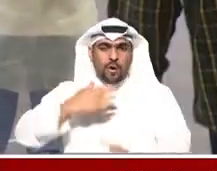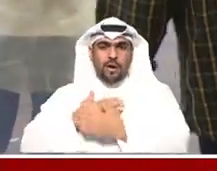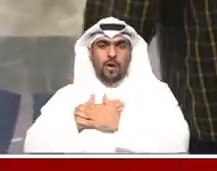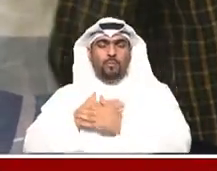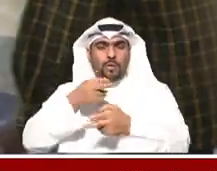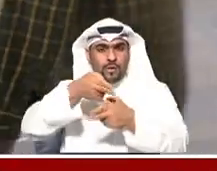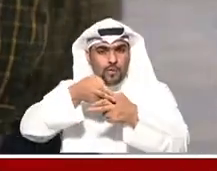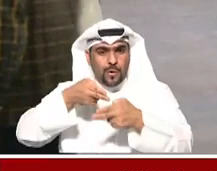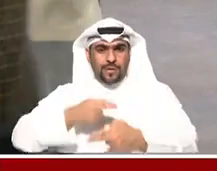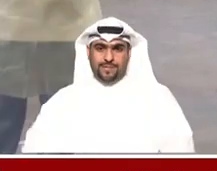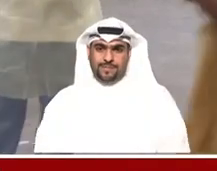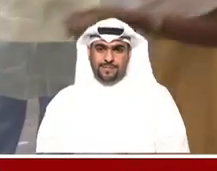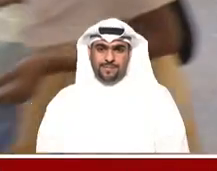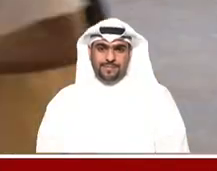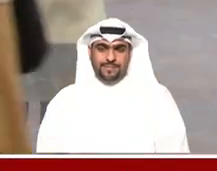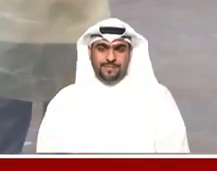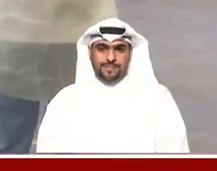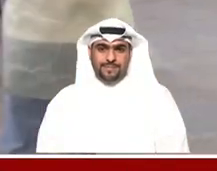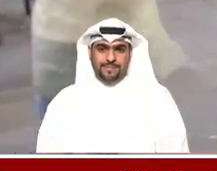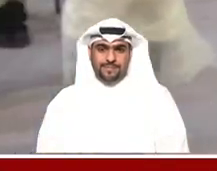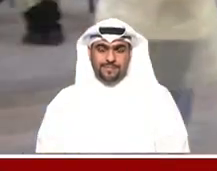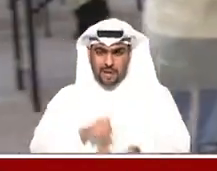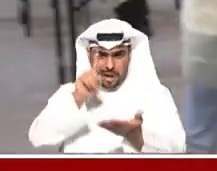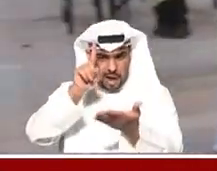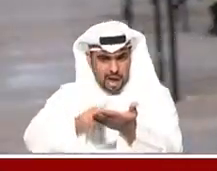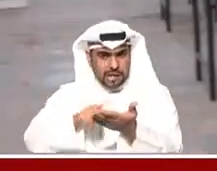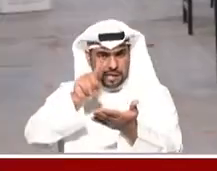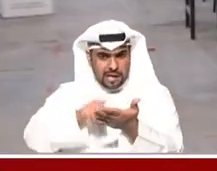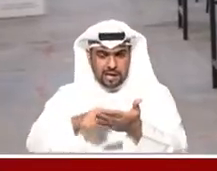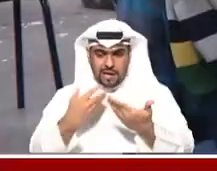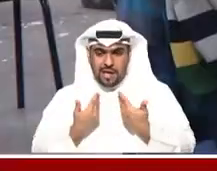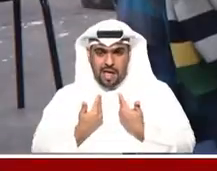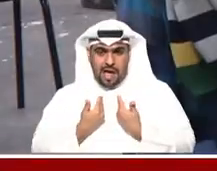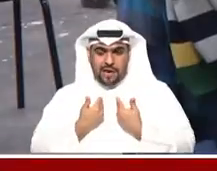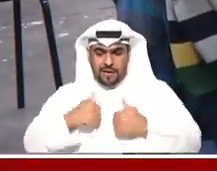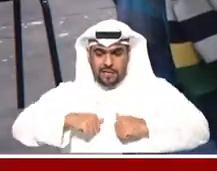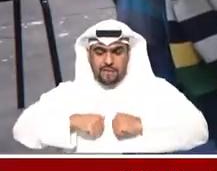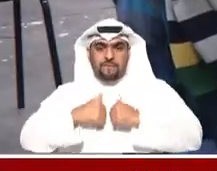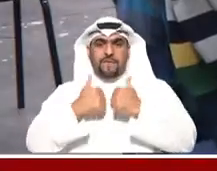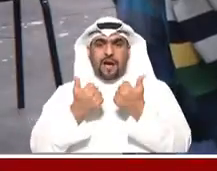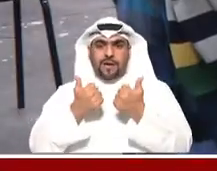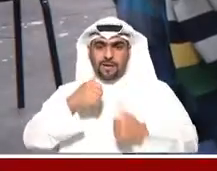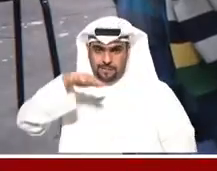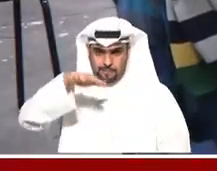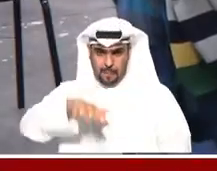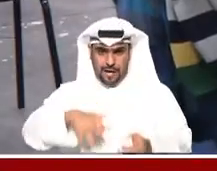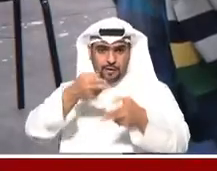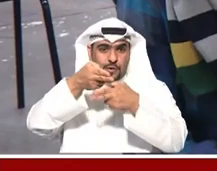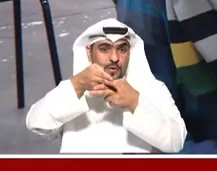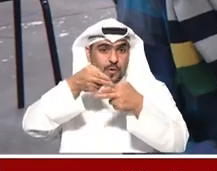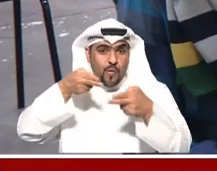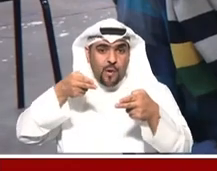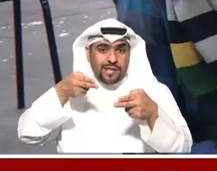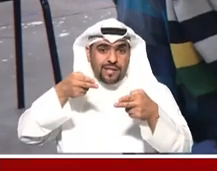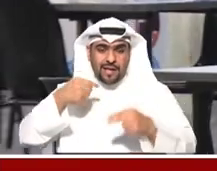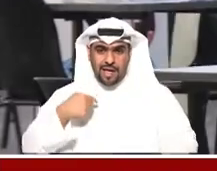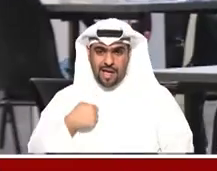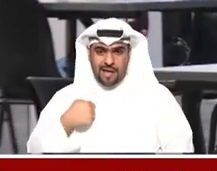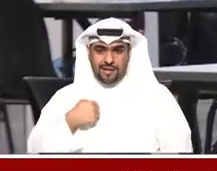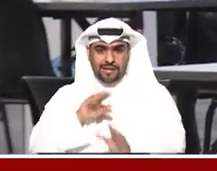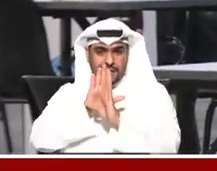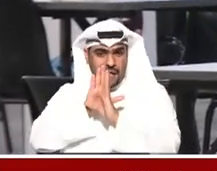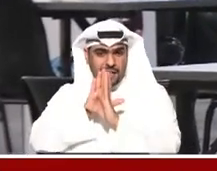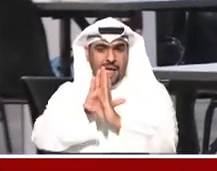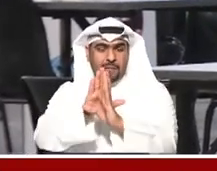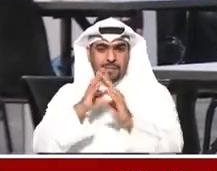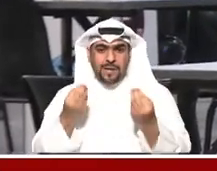الأرض. أكيد طبعا إحنا بنفتخر إن إحنا في دولة الكويت وبنشتغل جنبا إلى جنب مع